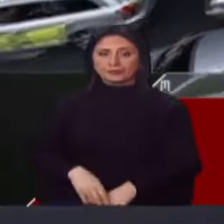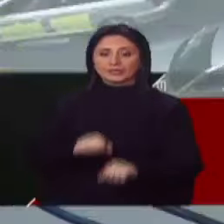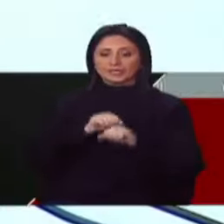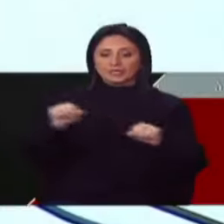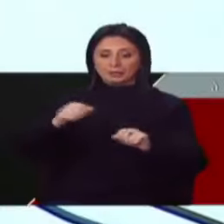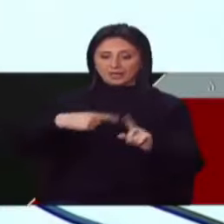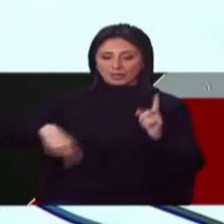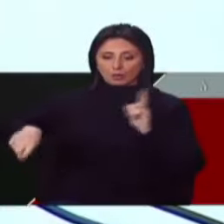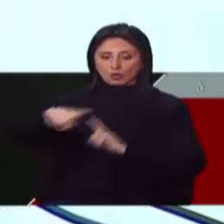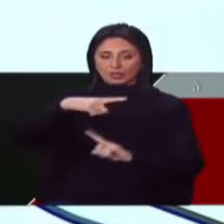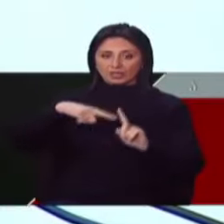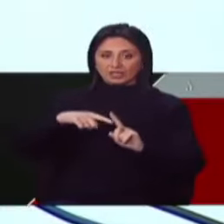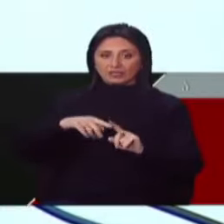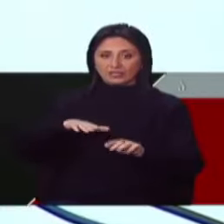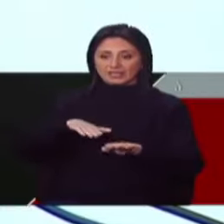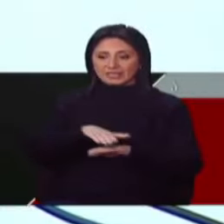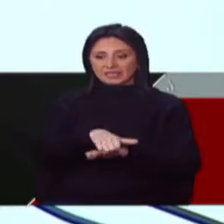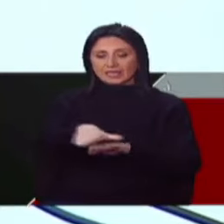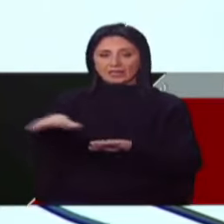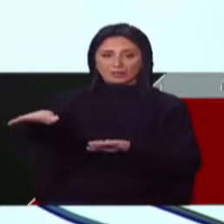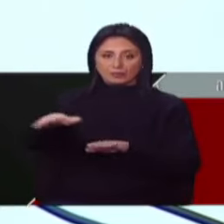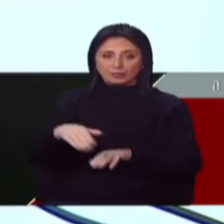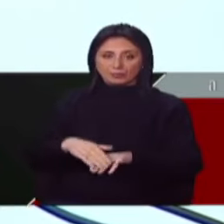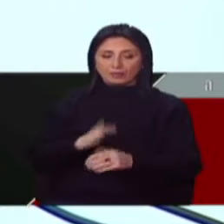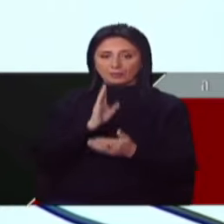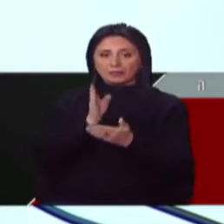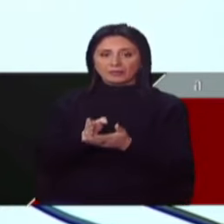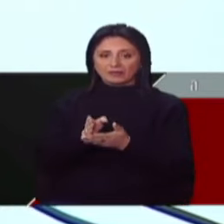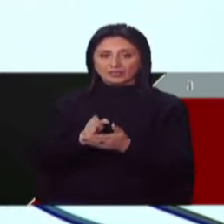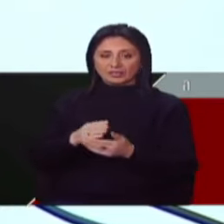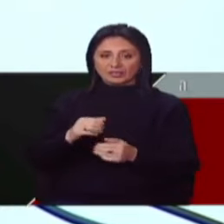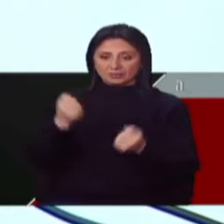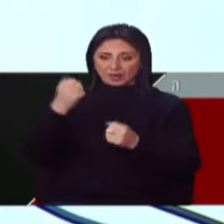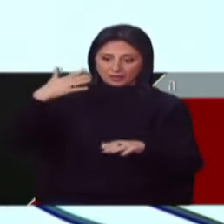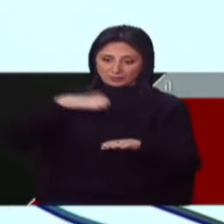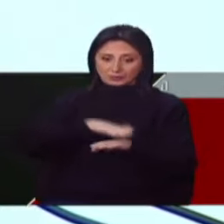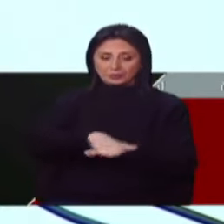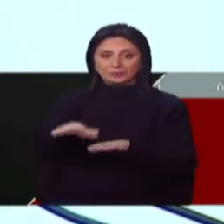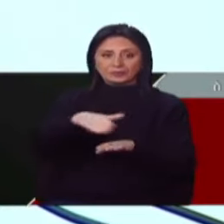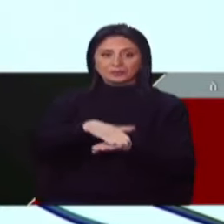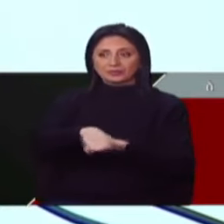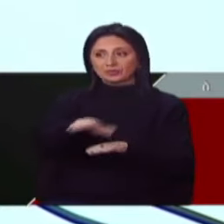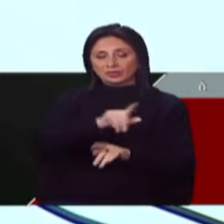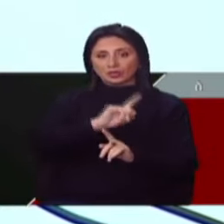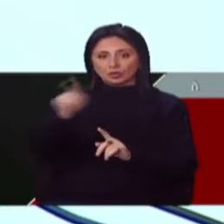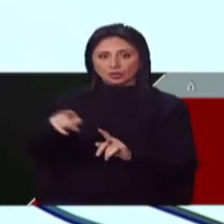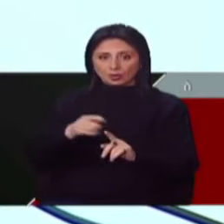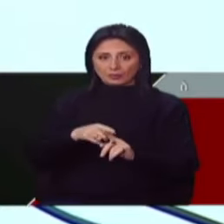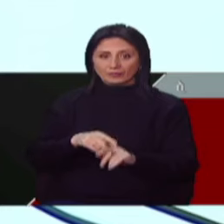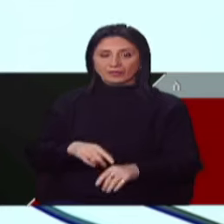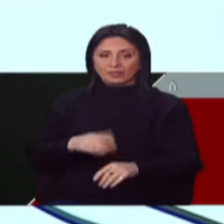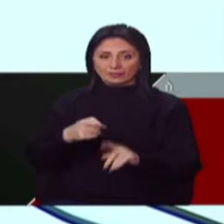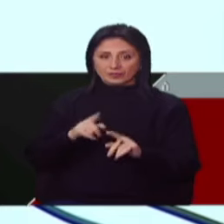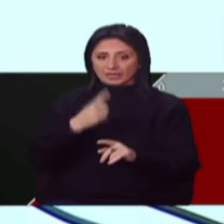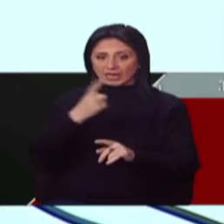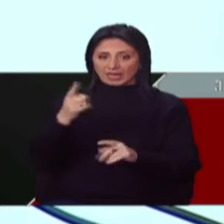Mirta Moednidan sanapiros mimartulebit chamsvleli autosatransporto kuanze,